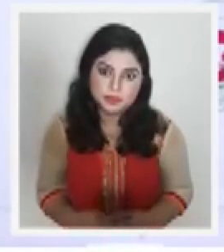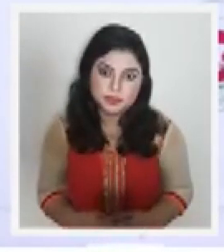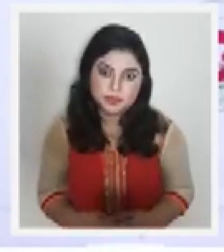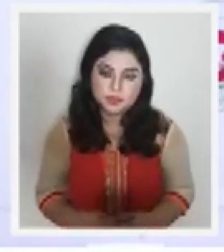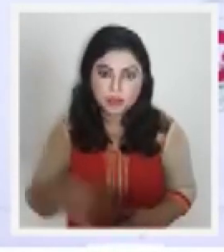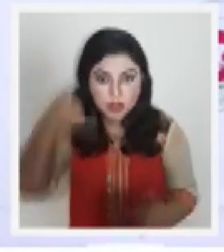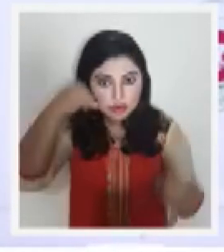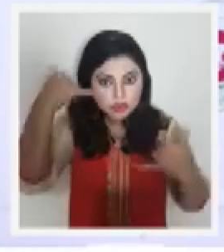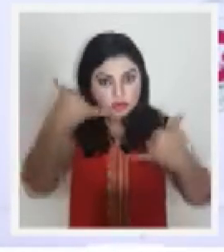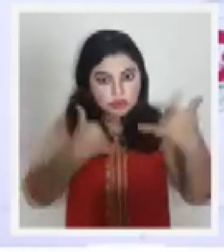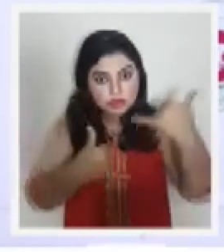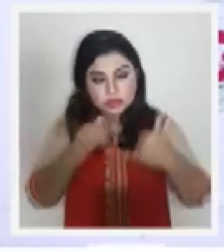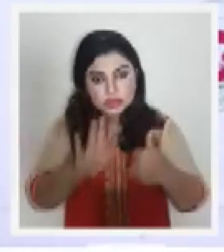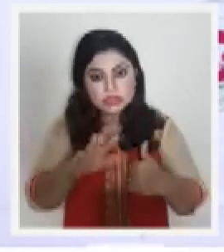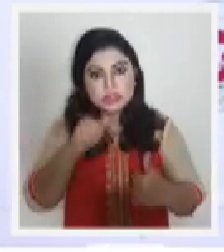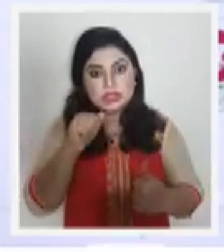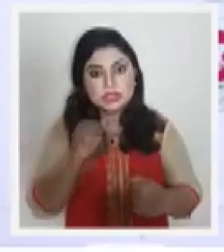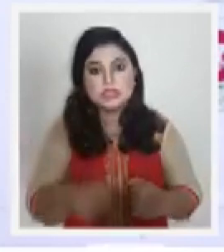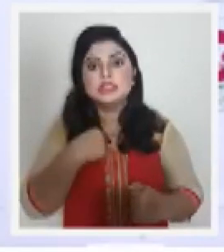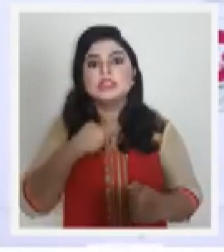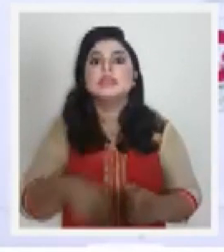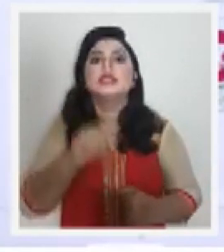তিনি হৃদরোগে আক্রান্ত ছিলেন।